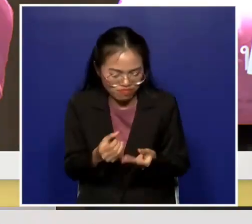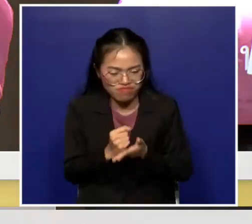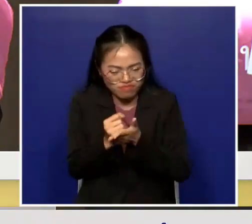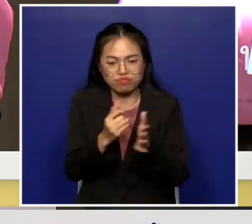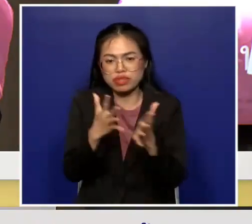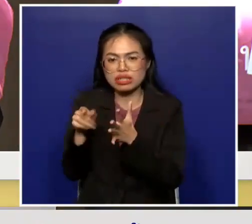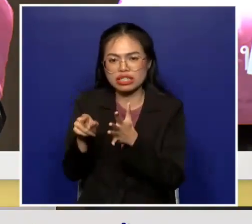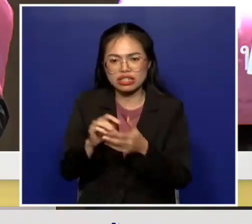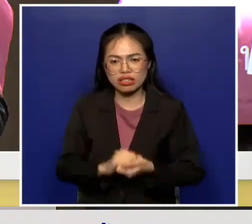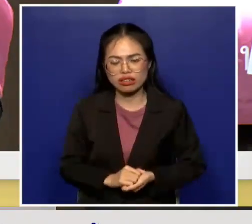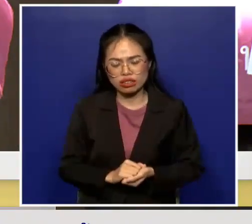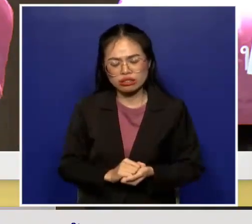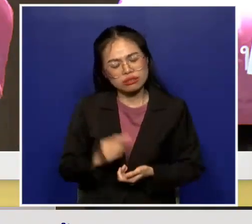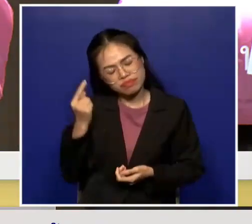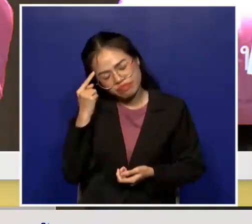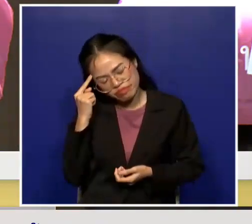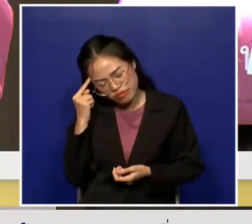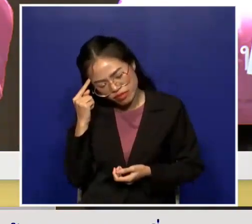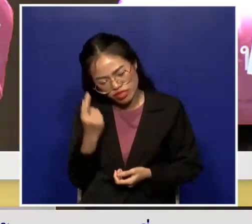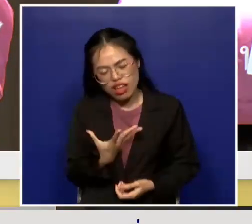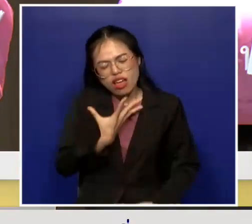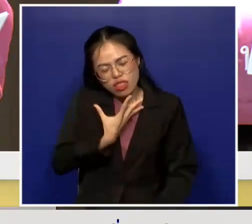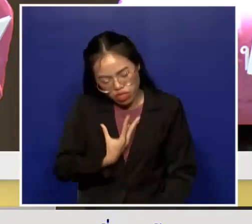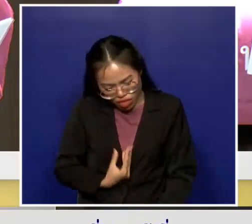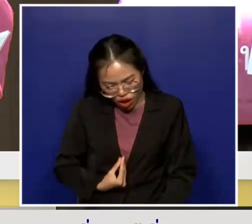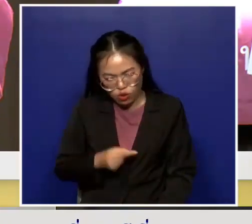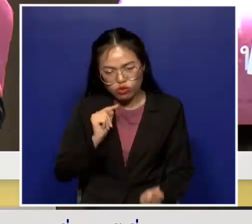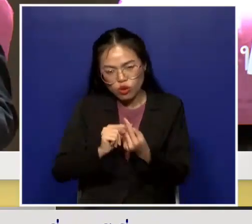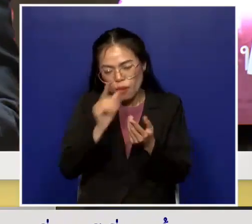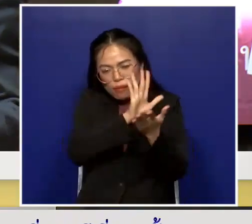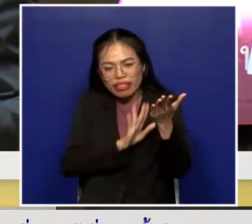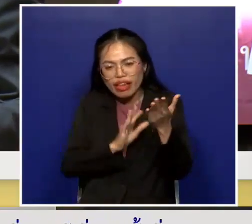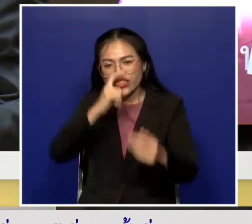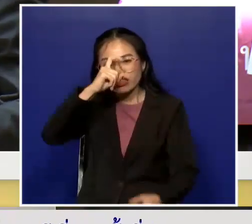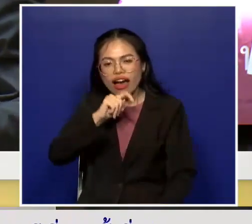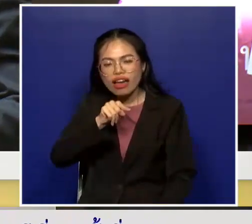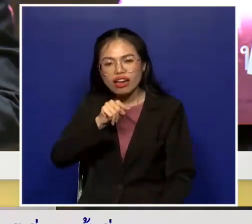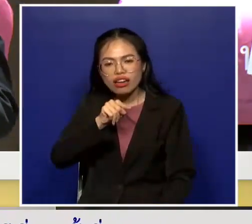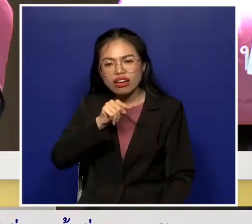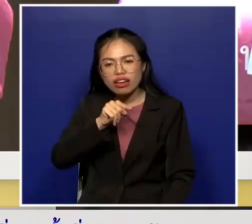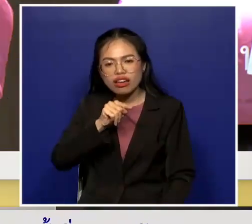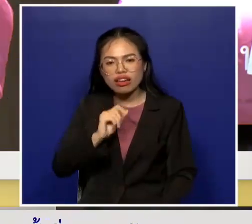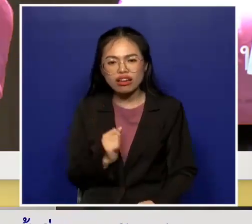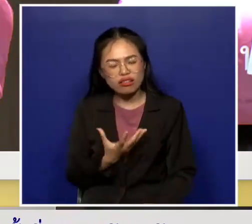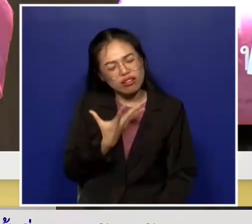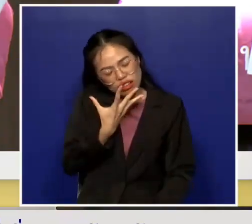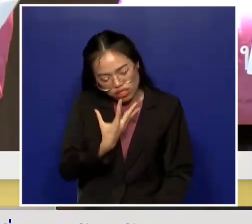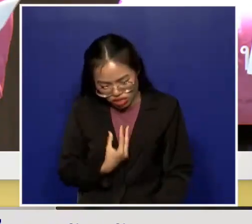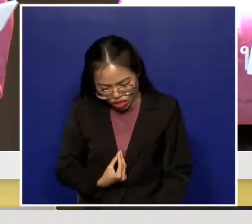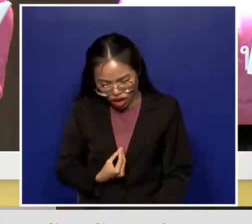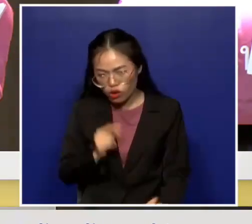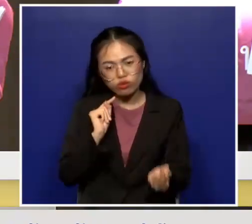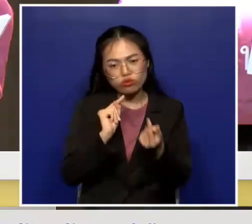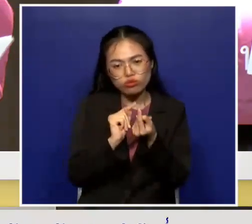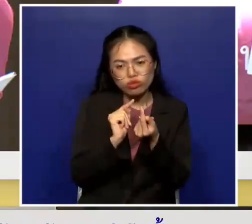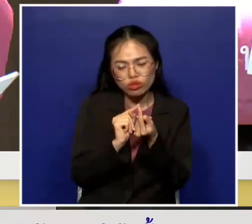มไว้ทุกข์ให้กับอนาคตที่มืดมนของลูกหลานคนไทยทั้งประเทศผมไว้ทุกข์ให้กับความทุกข์ยากอย่าง